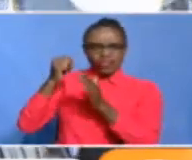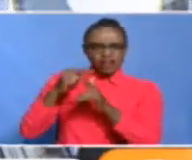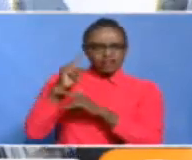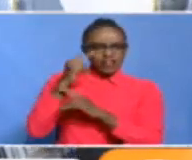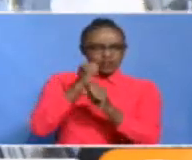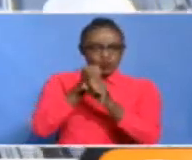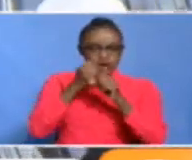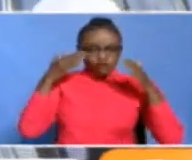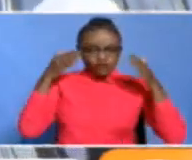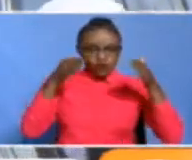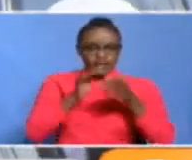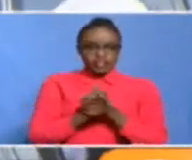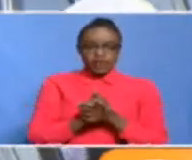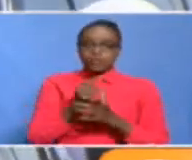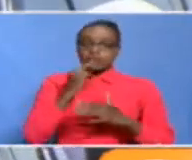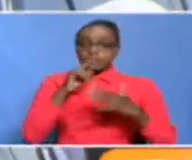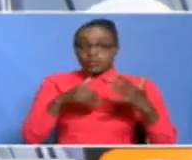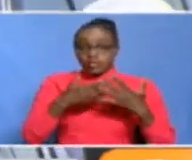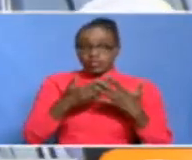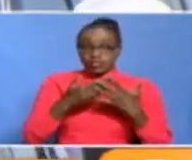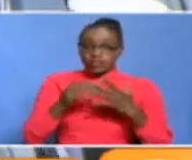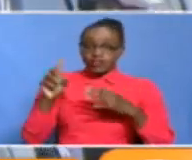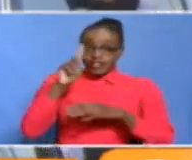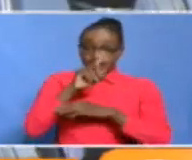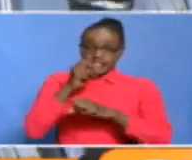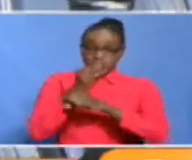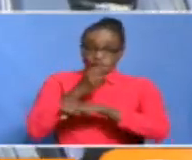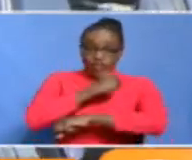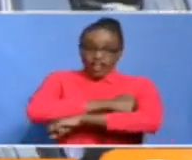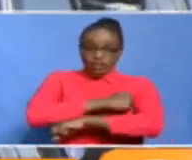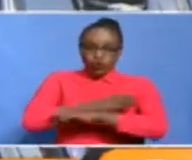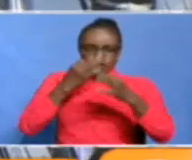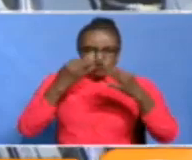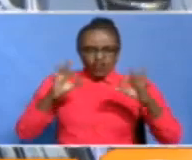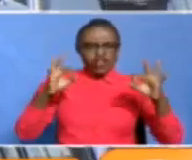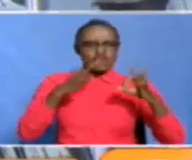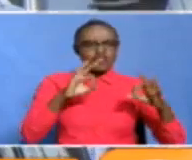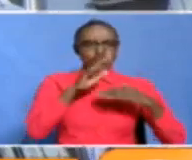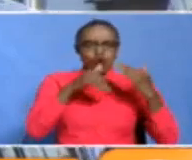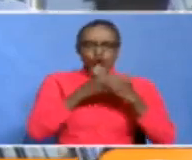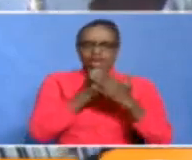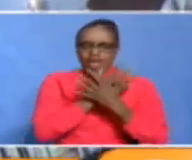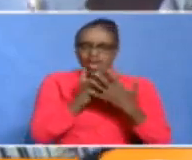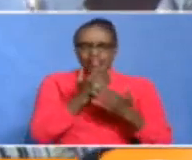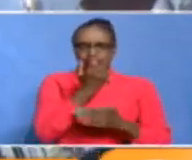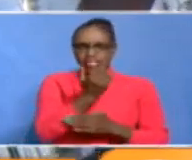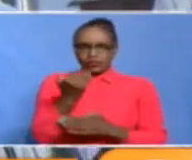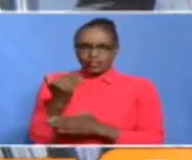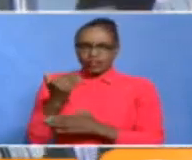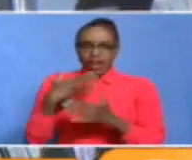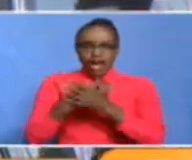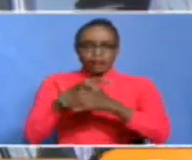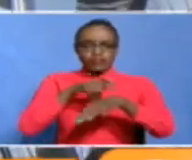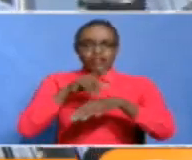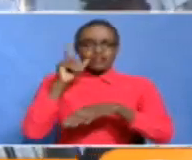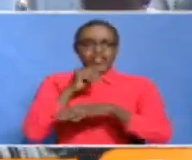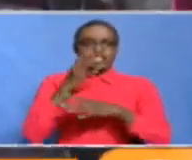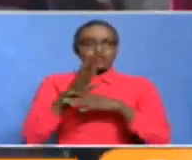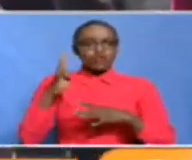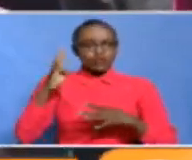ya kwamba elimu kwa day secondary school ni bure kwa kila mtoto wa Kenya mpaka amalize form